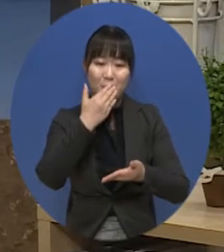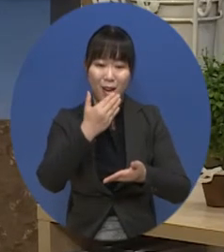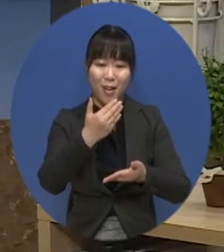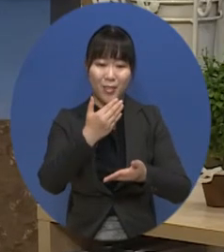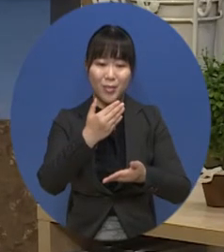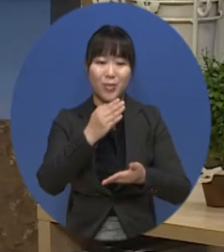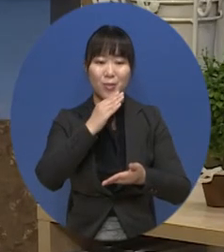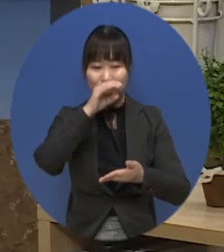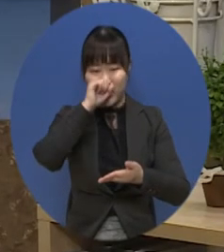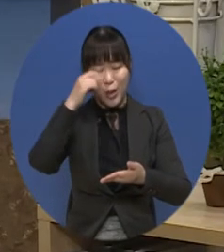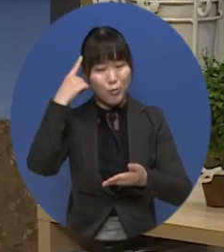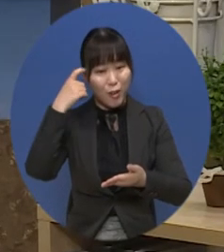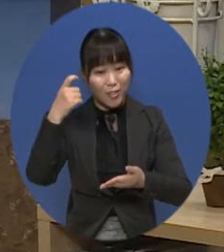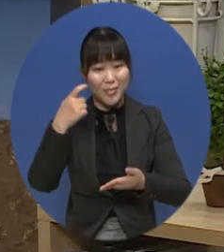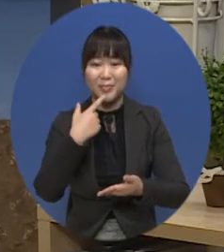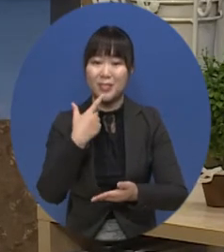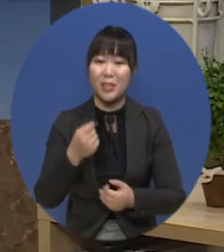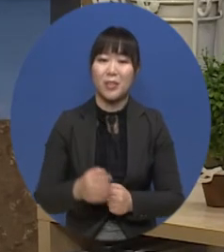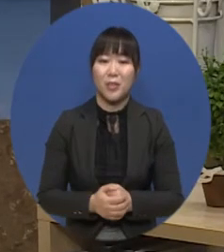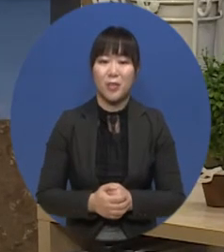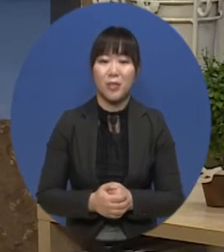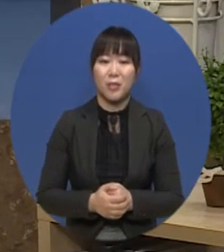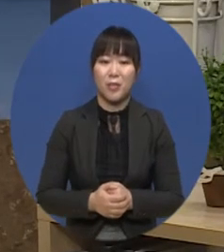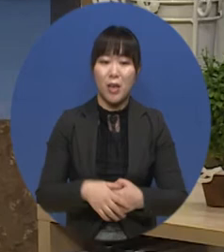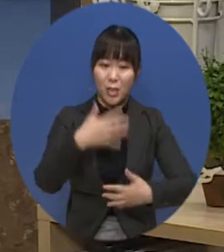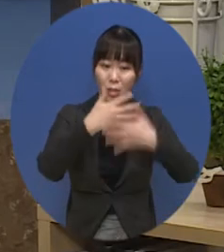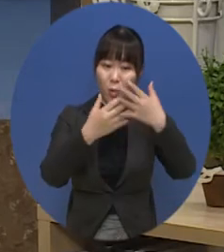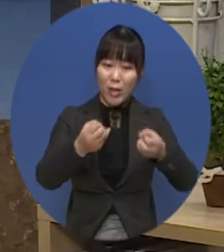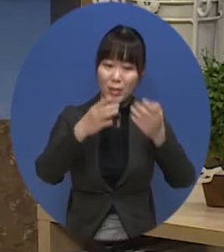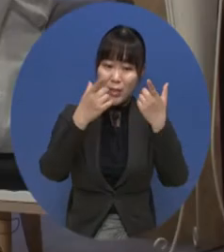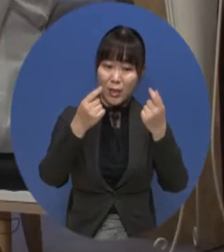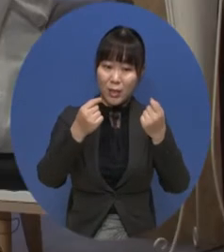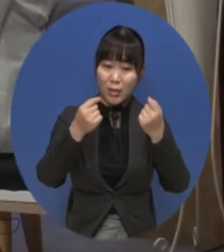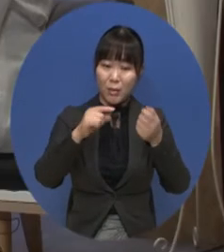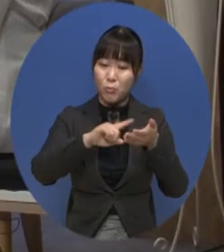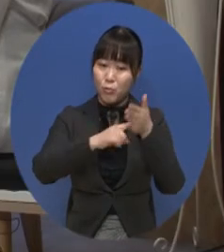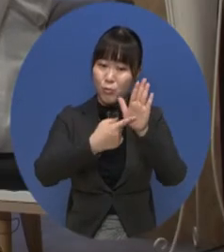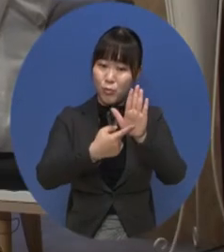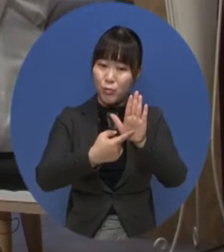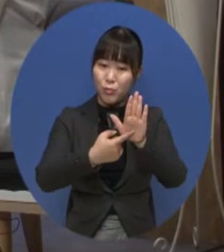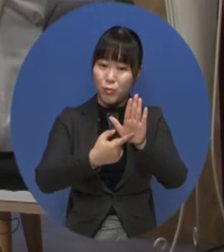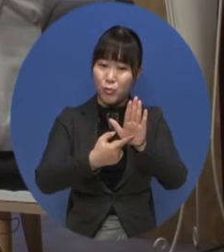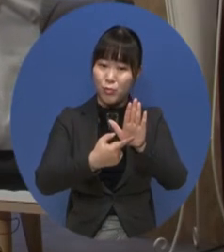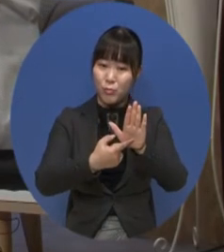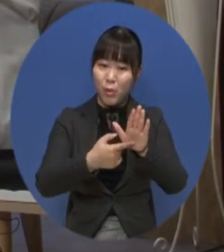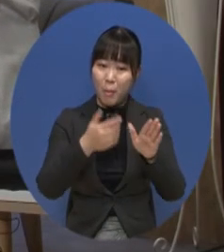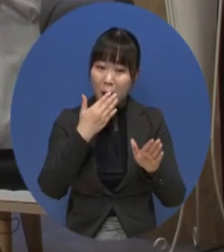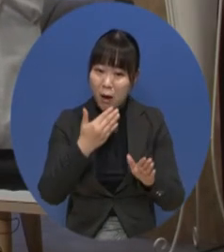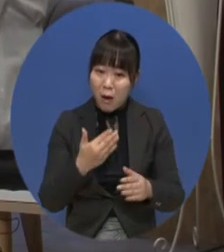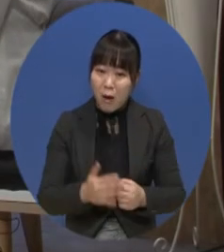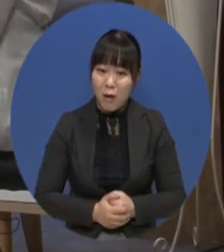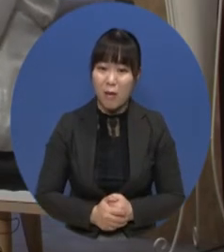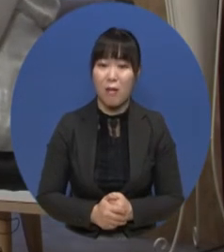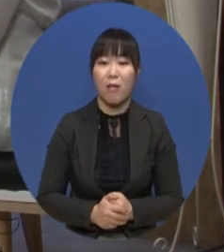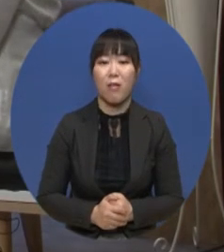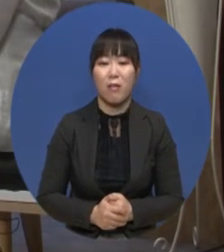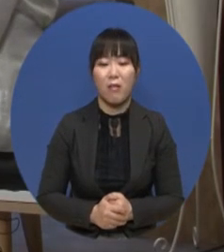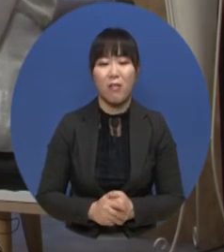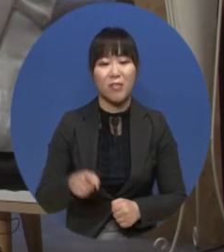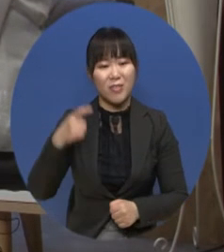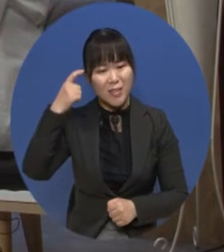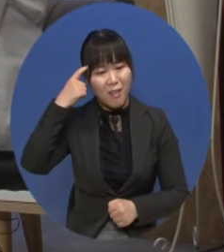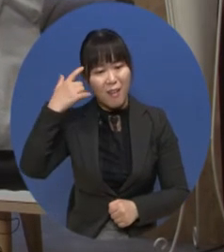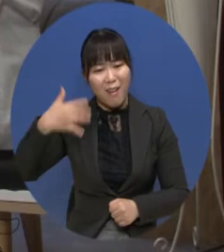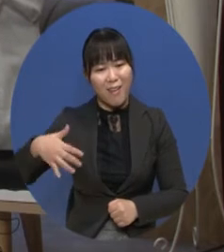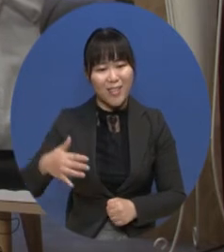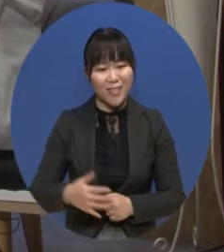있을 것 같고요. 네. 참 좋을 것 같아요. 그리고 영화제 같은데 혹시 네. 좀 출품하거나 그럴 수도 있나요? 그 생각해보지 않은데